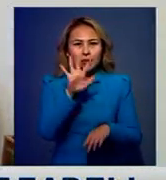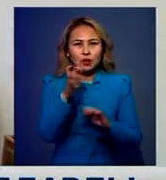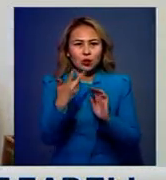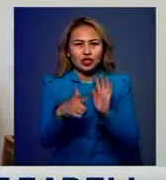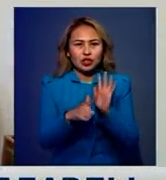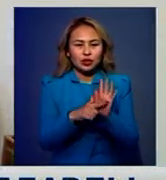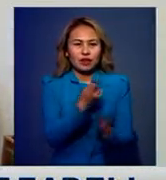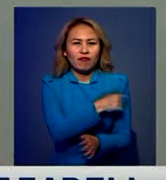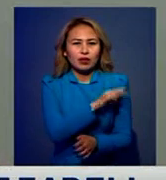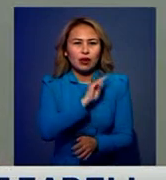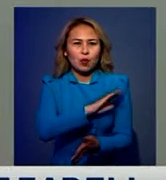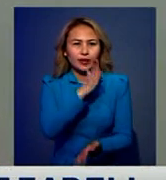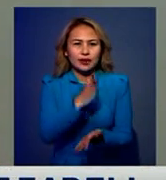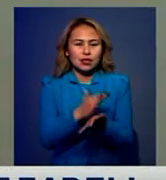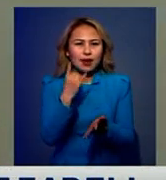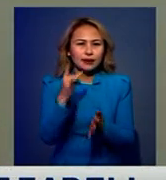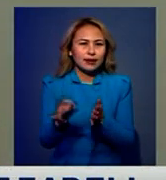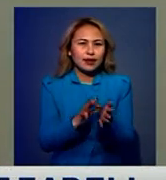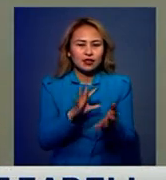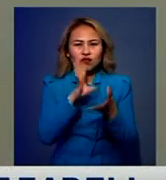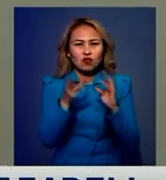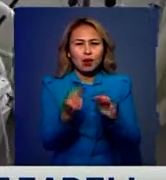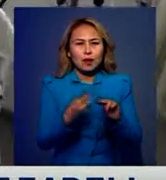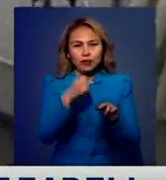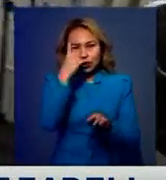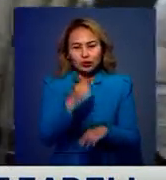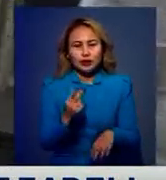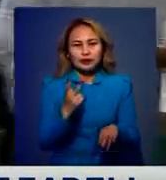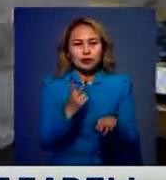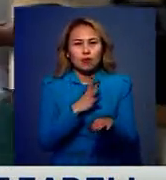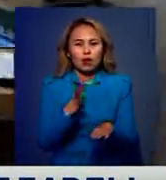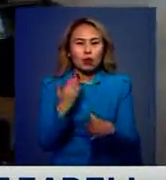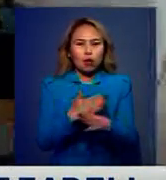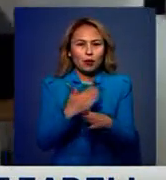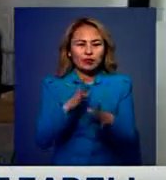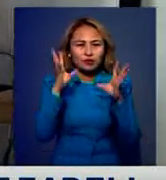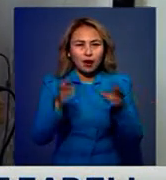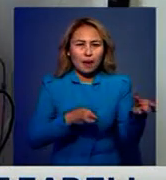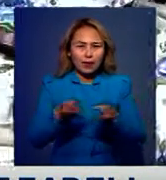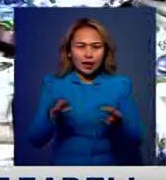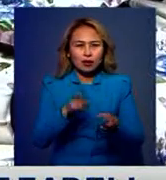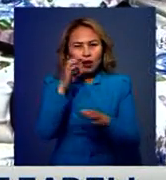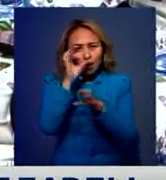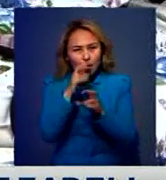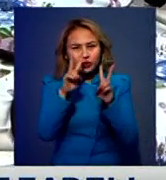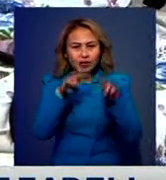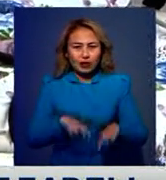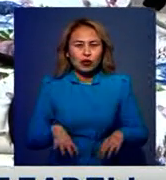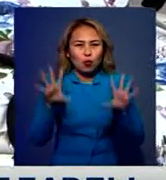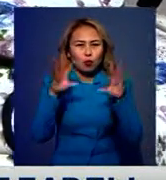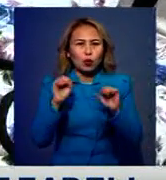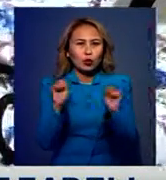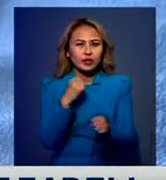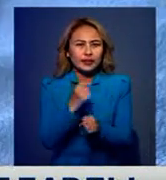537 дәрігер жұмыс істейді. Олар бір мезетте 300 науқасқа көмек көрсете алады. Күрделі оталарда лабораториялық зерттеулер де осында